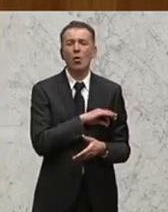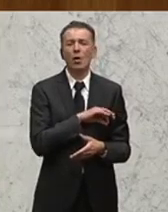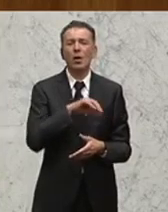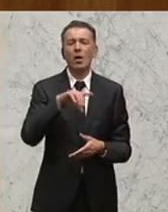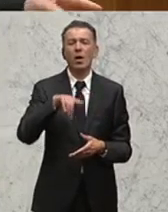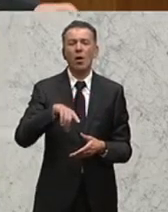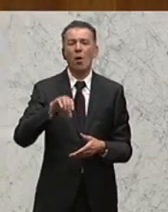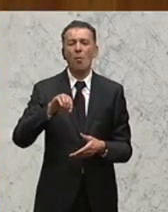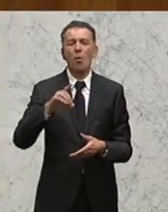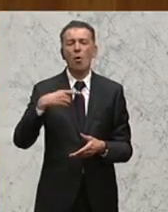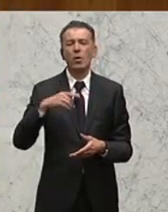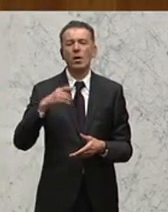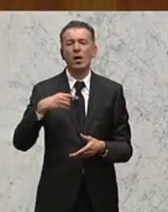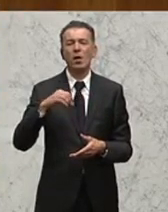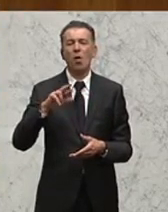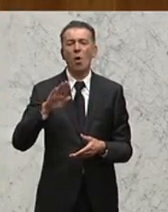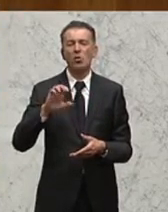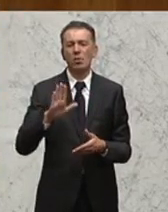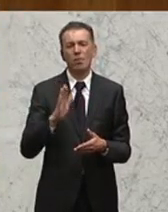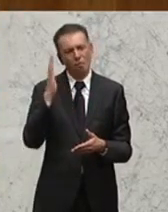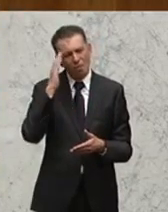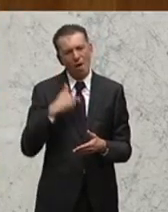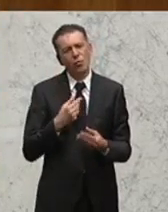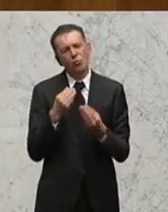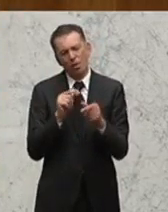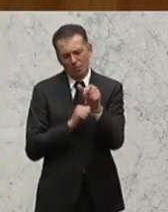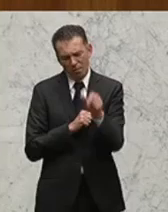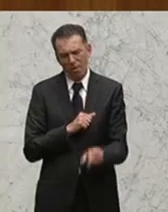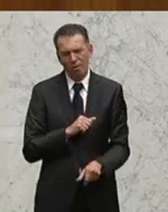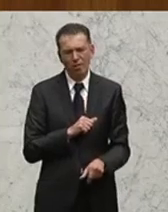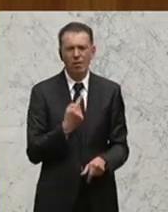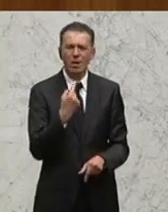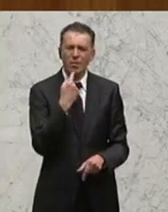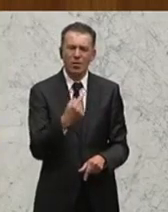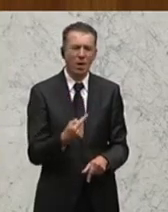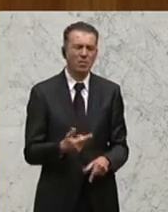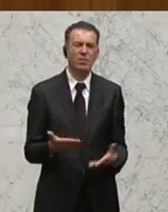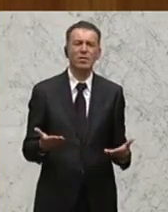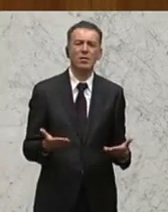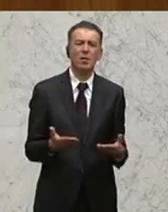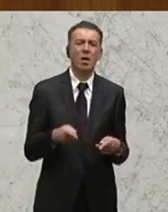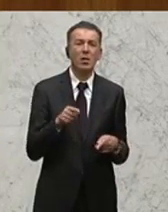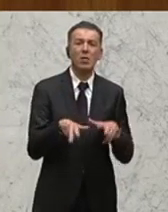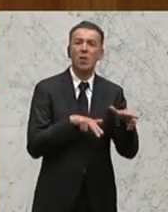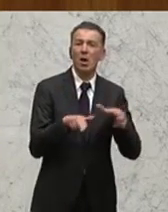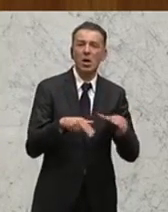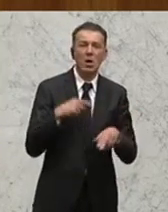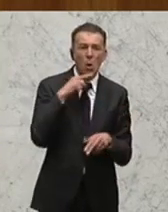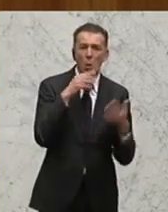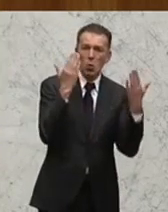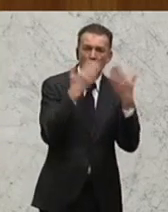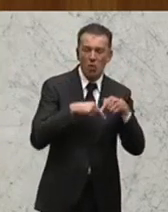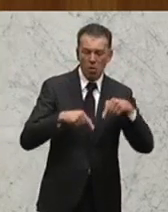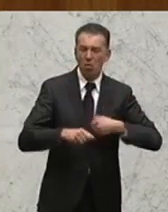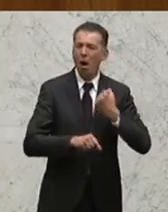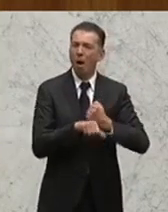lieber Elmar, du weißt, dass ich dich sehr schätze. Einer deiner Sätze hat er gelautet, ja, solange diese Regierung rot-schwarz hier